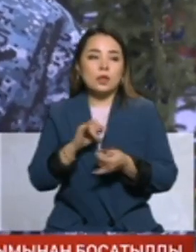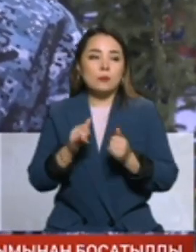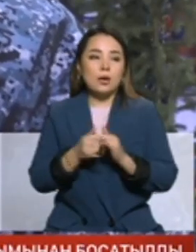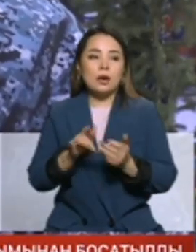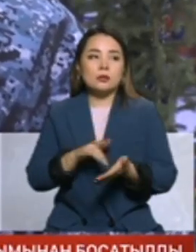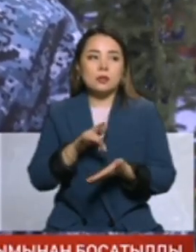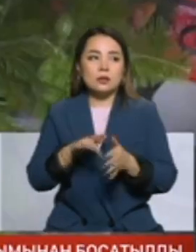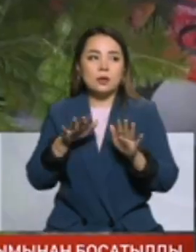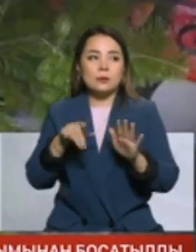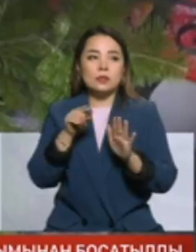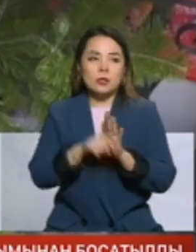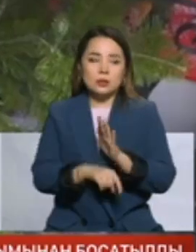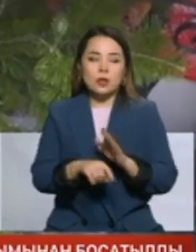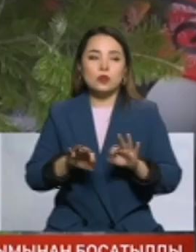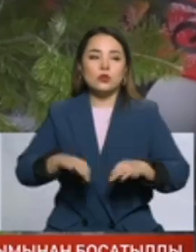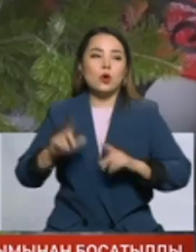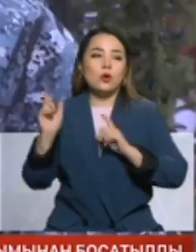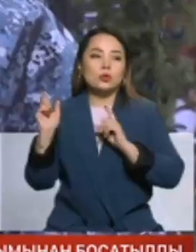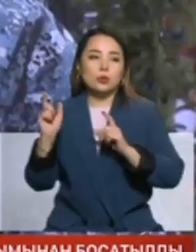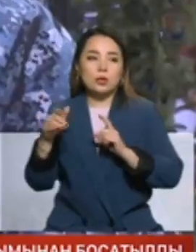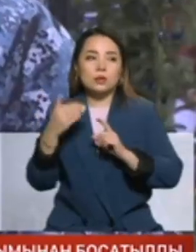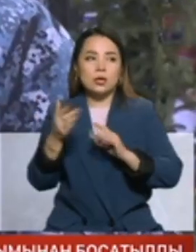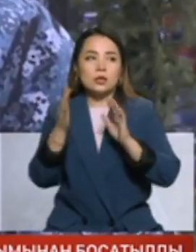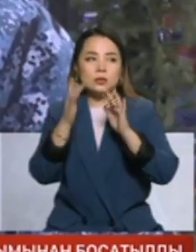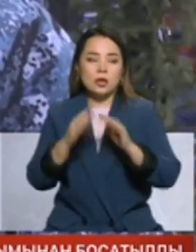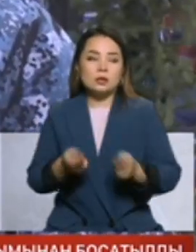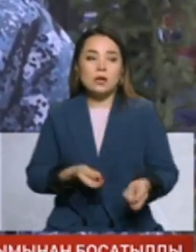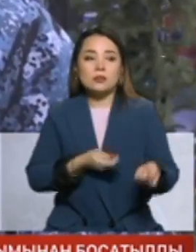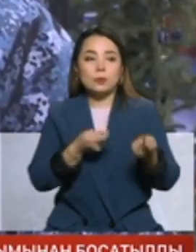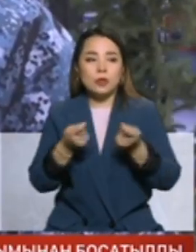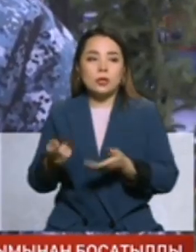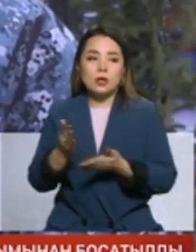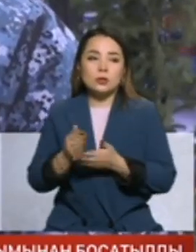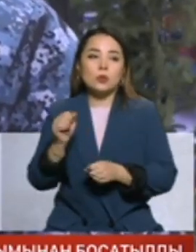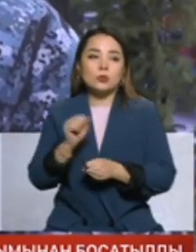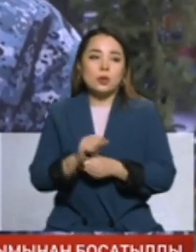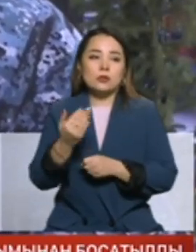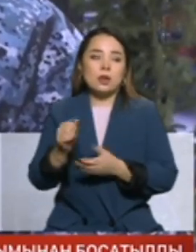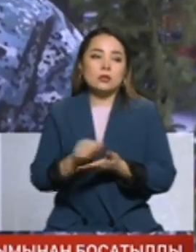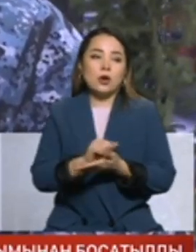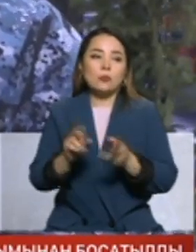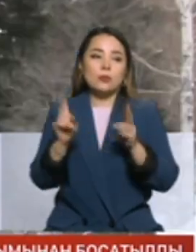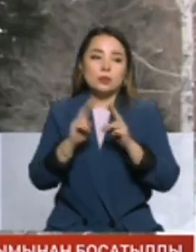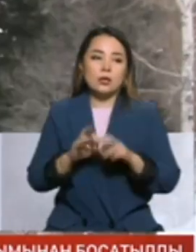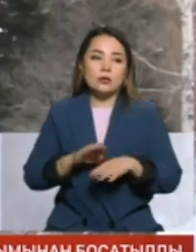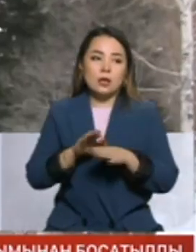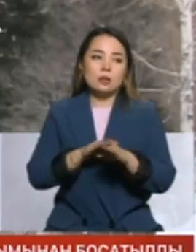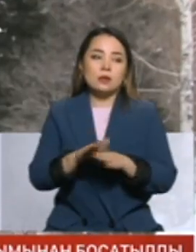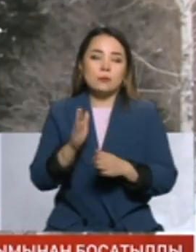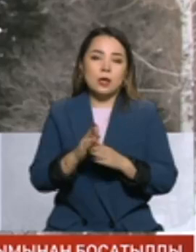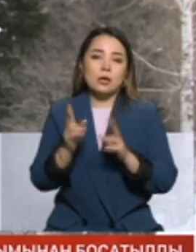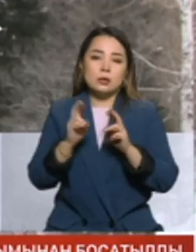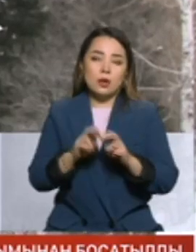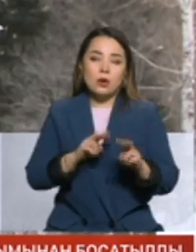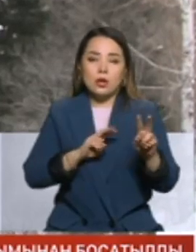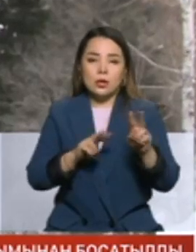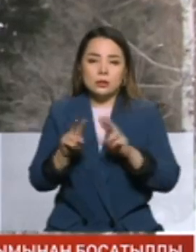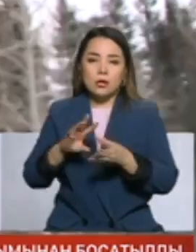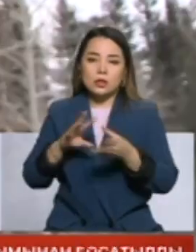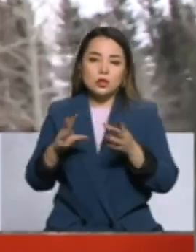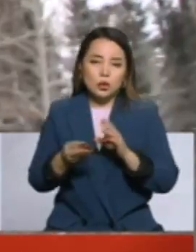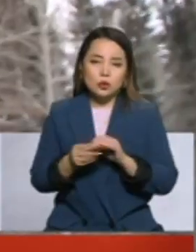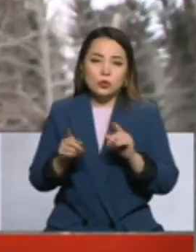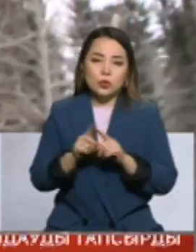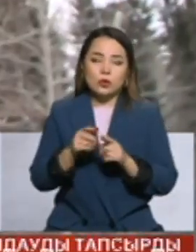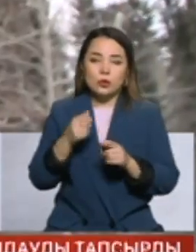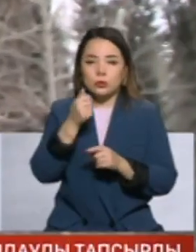және шығатын жерлерде жүк көліктерінің Шыршаны тасымалдаса, оны тоқтатылып, оның документтері тексеріледі. Тексеру мен қадағалаудың нәтижесінде